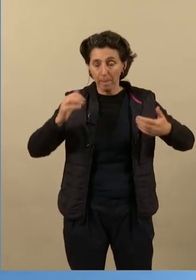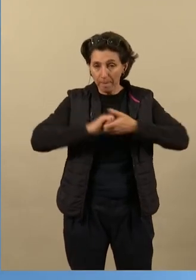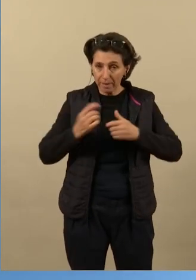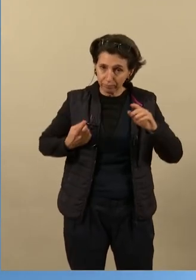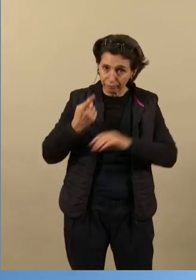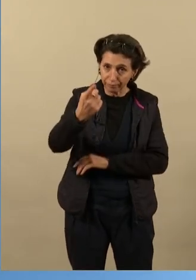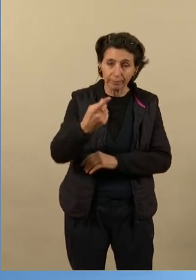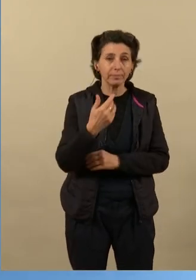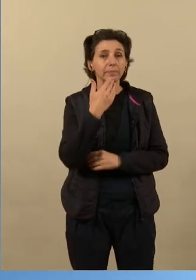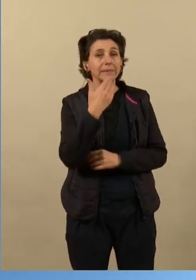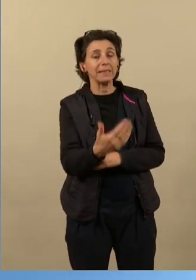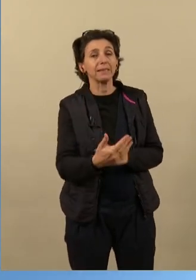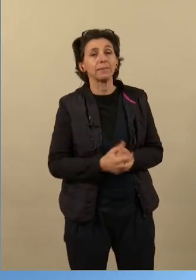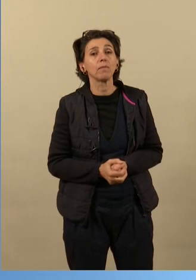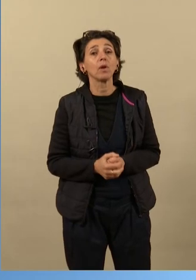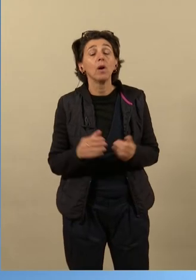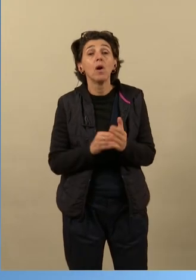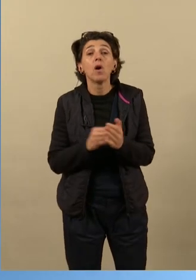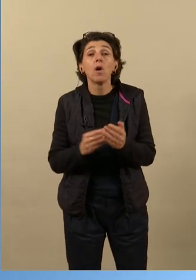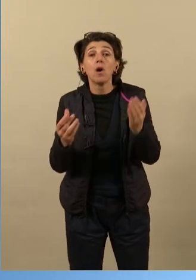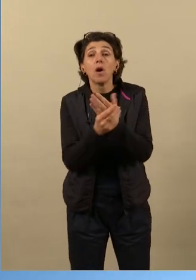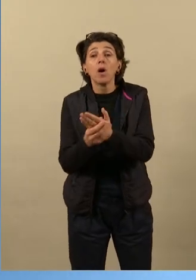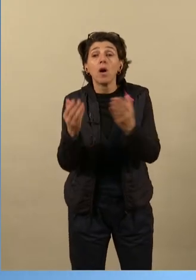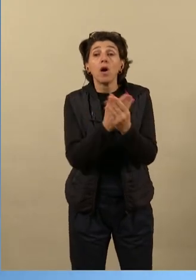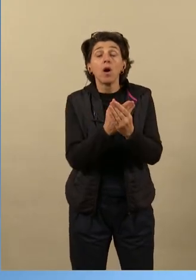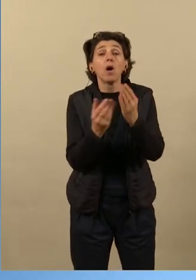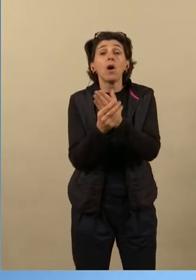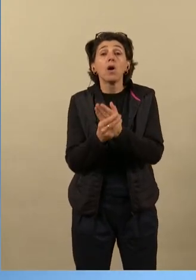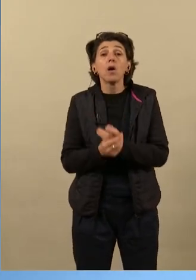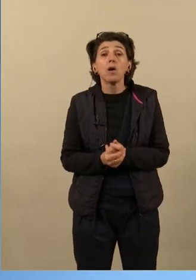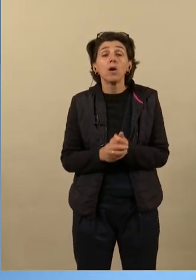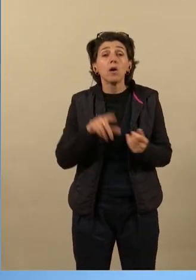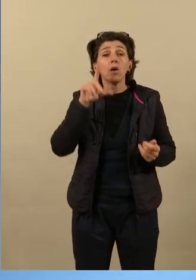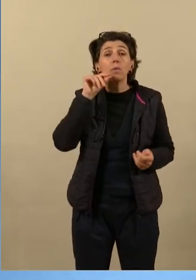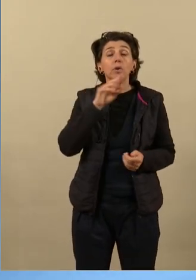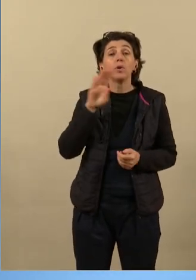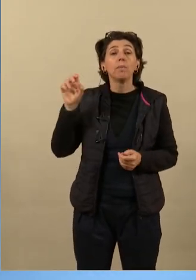merci merci y a-t-il d'autres interventions monsieur